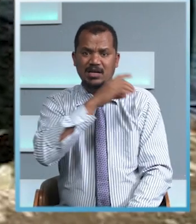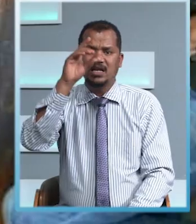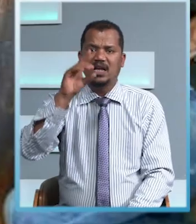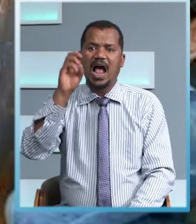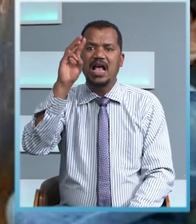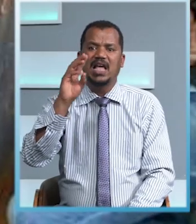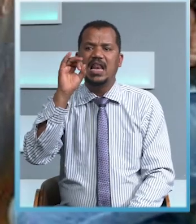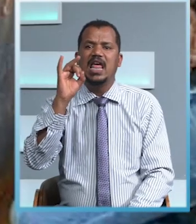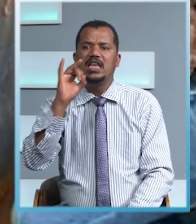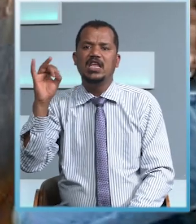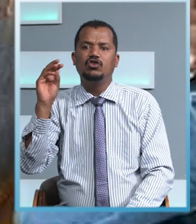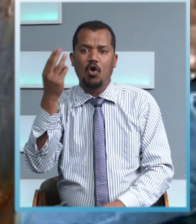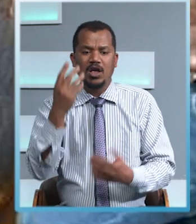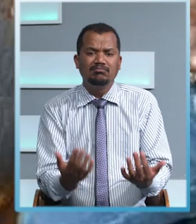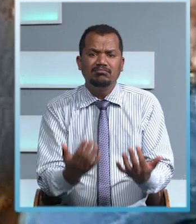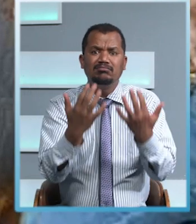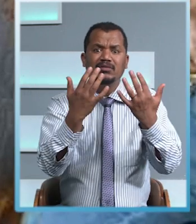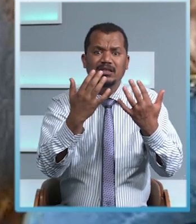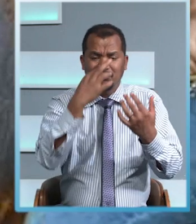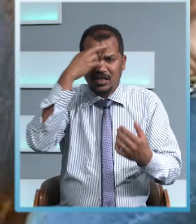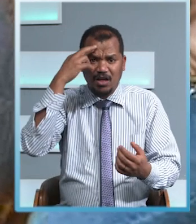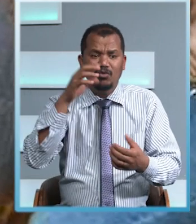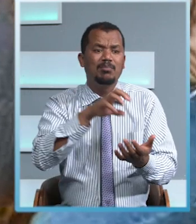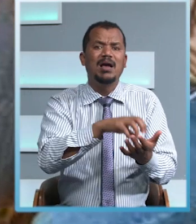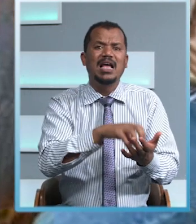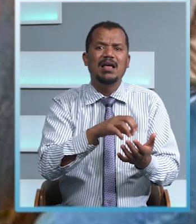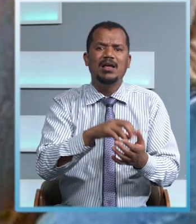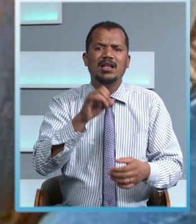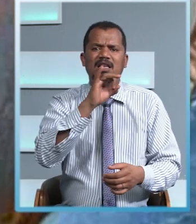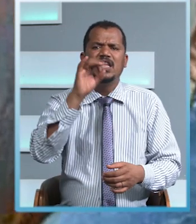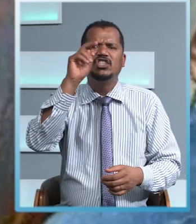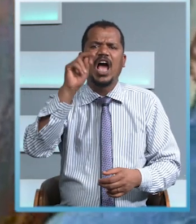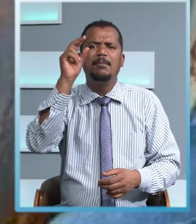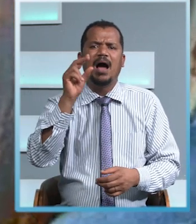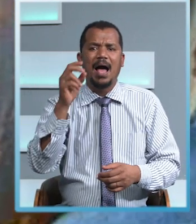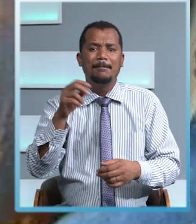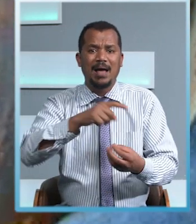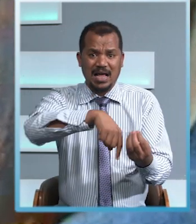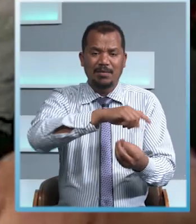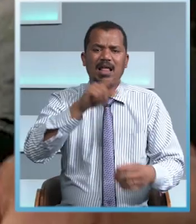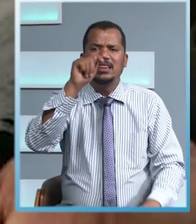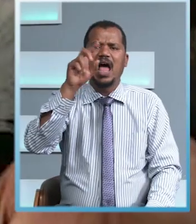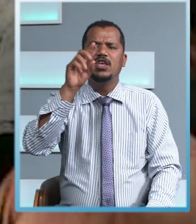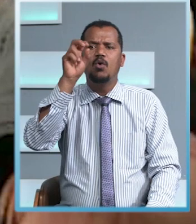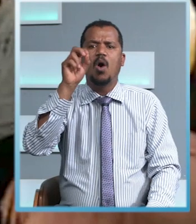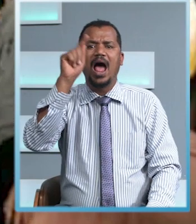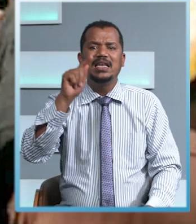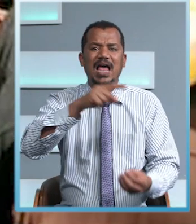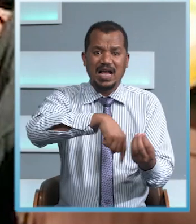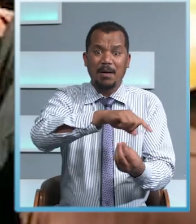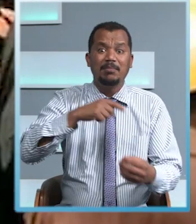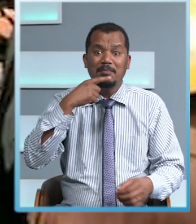ኢንስፔክተር ካሳል ኢሊሶ የእሳት አደጋው የደረሰው በከተማው ሊቻምባ መንደር አንድ በተለምዶ ታይዋን ሰፈር